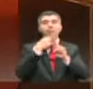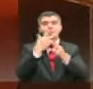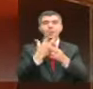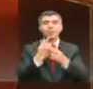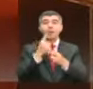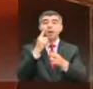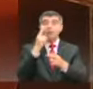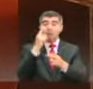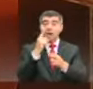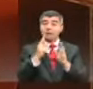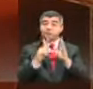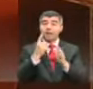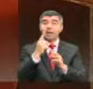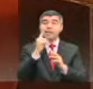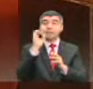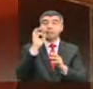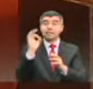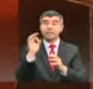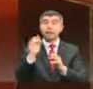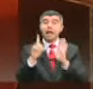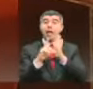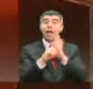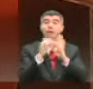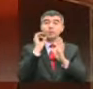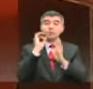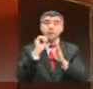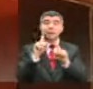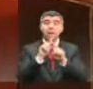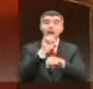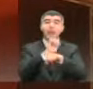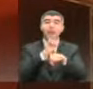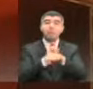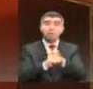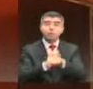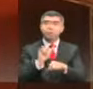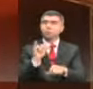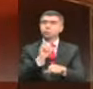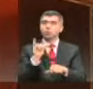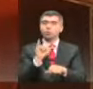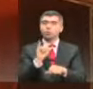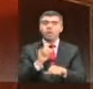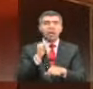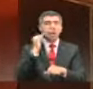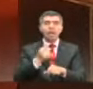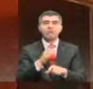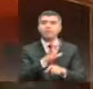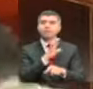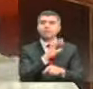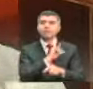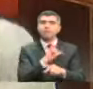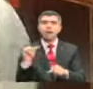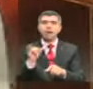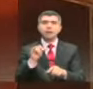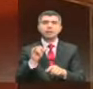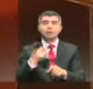القانون 65/00 مدونة التغطية الصحية تقول ما يمكنش خص الفصل بين